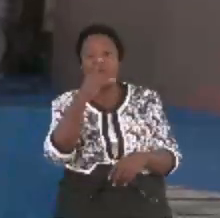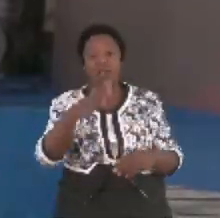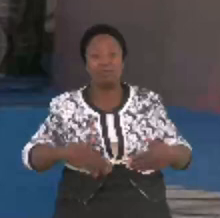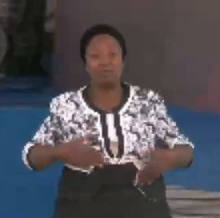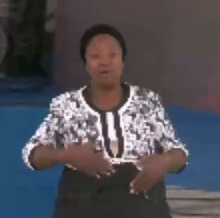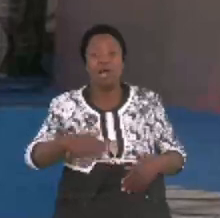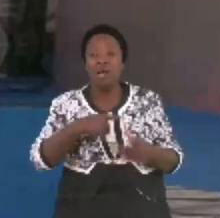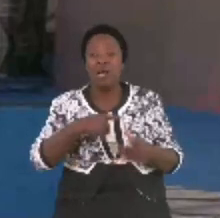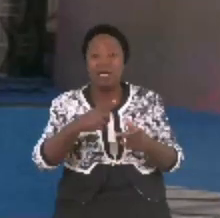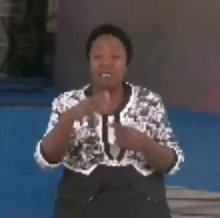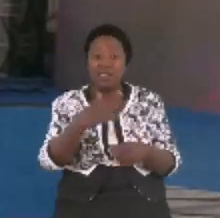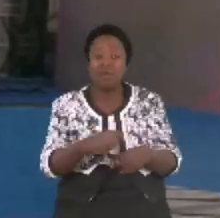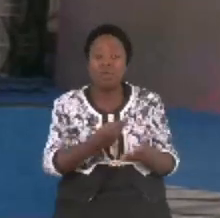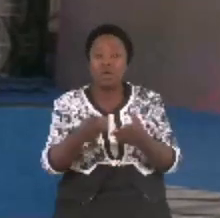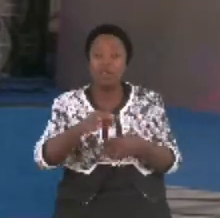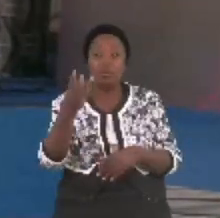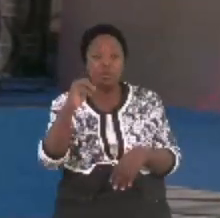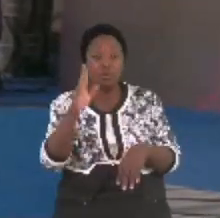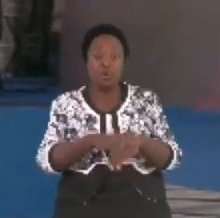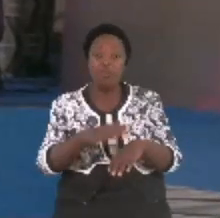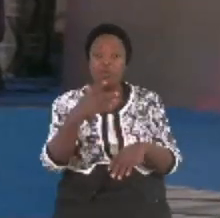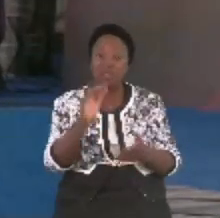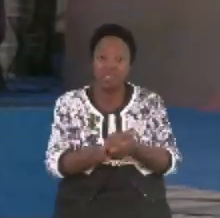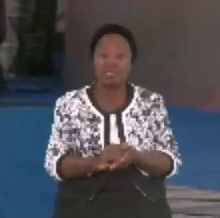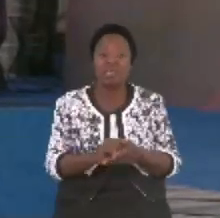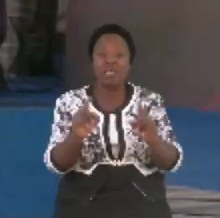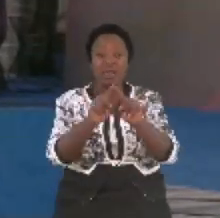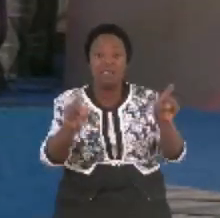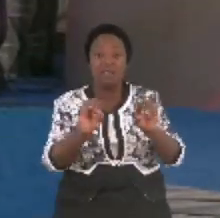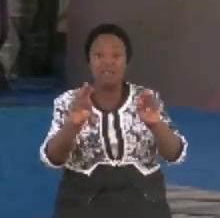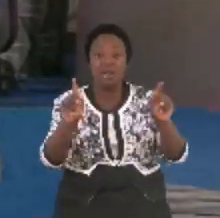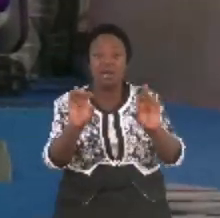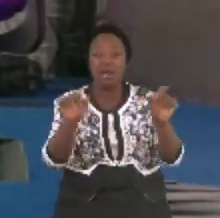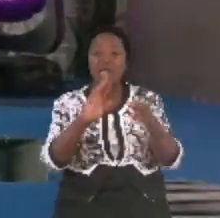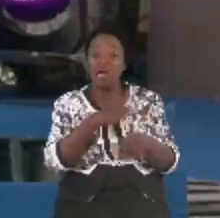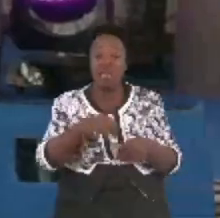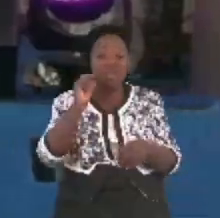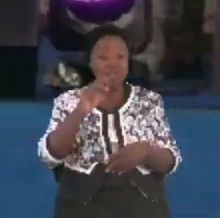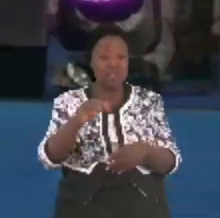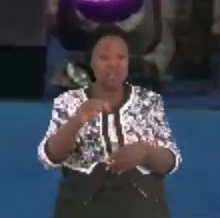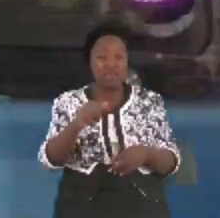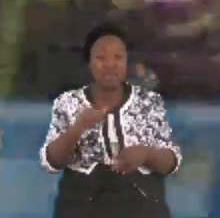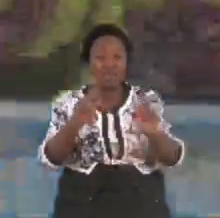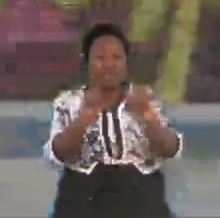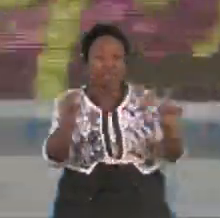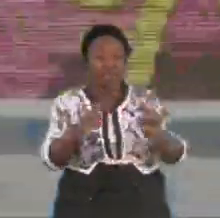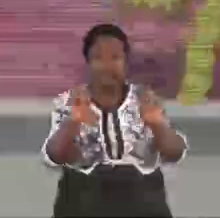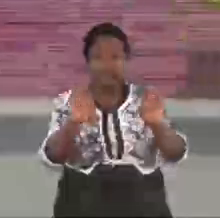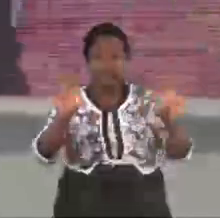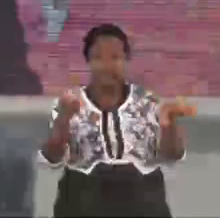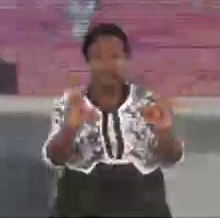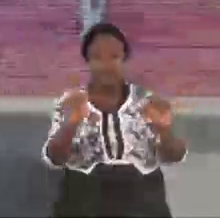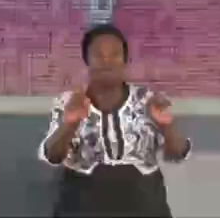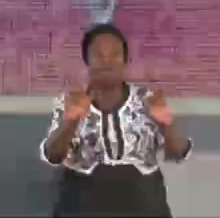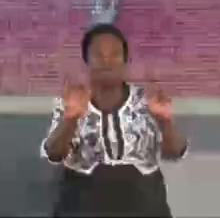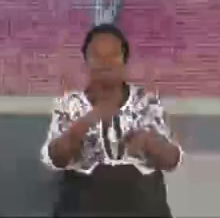Saint-Esprit était dans la vie de son père, était aussi dans la vie de sa mère. Et c'était là la dynamite du